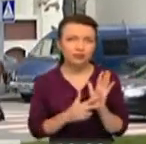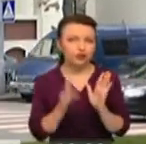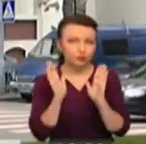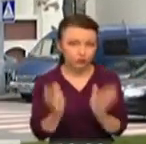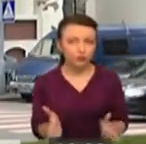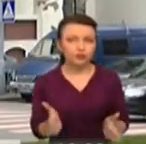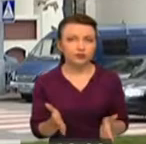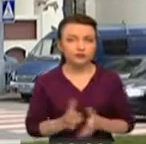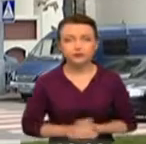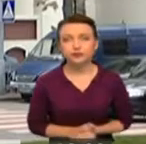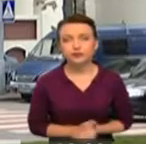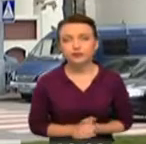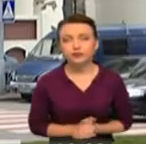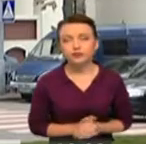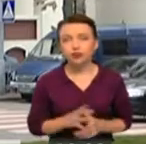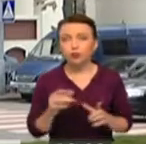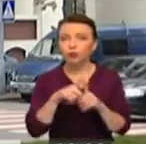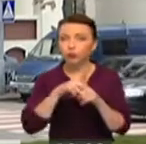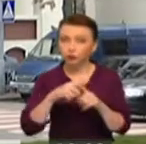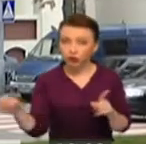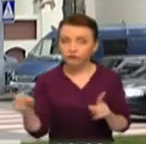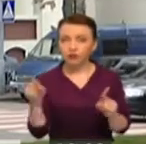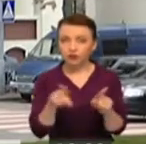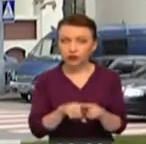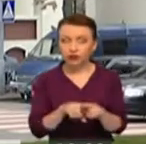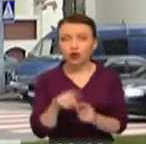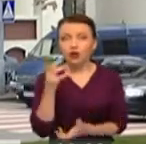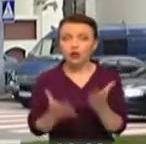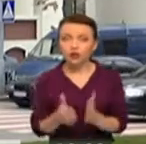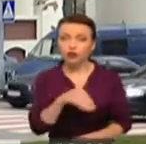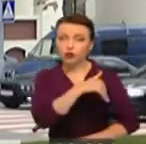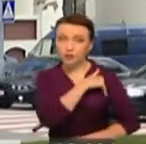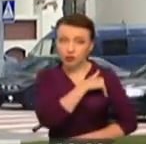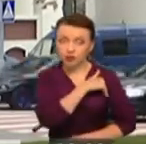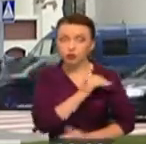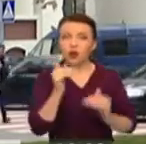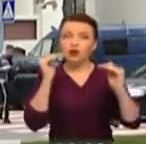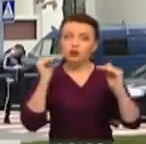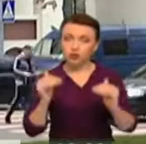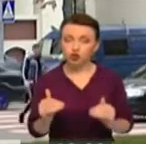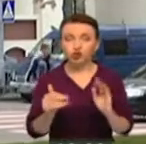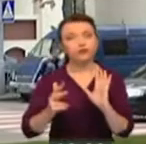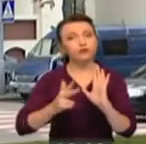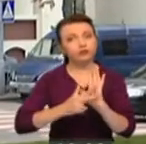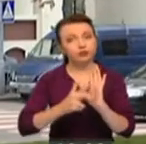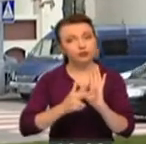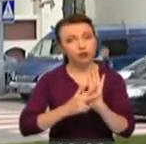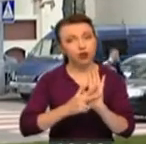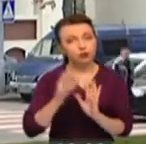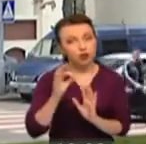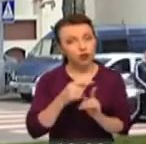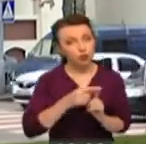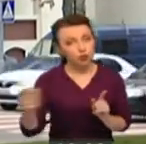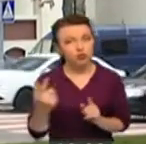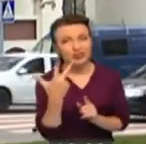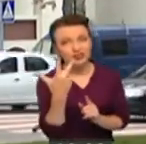18. По регламенту, якщо температура нижче 8 градусів, на протязі